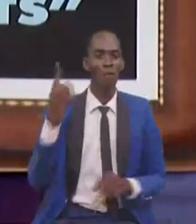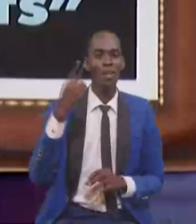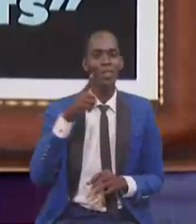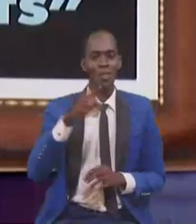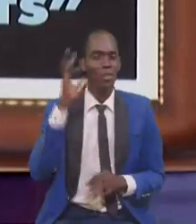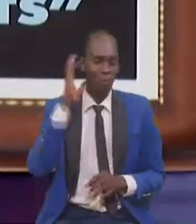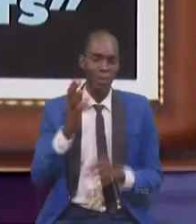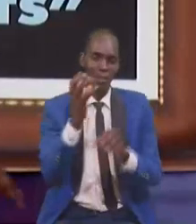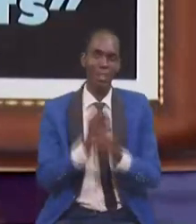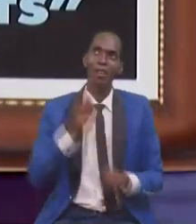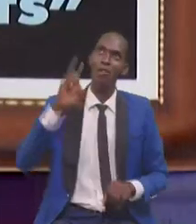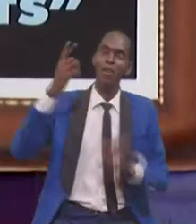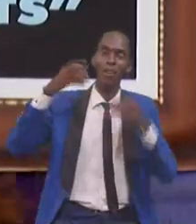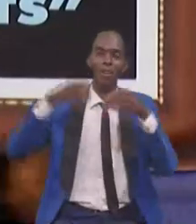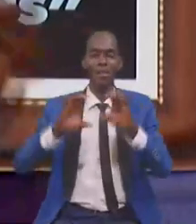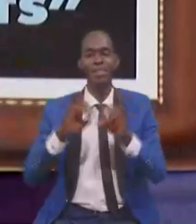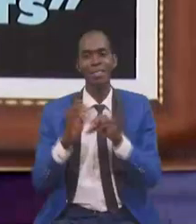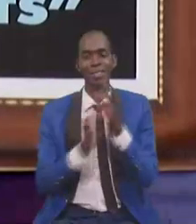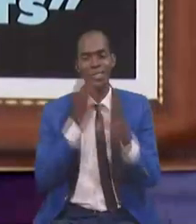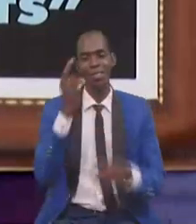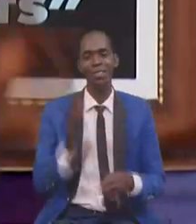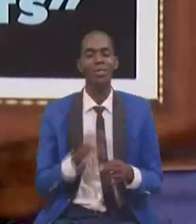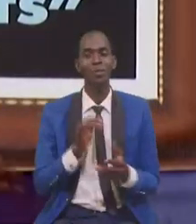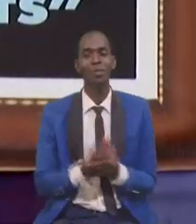je suis le premier. Vous serez premier.